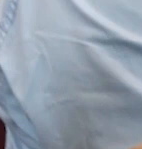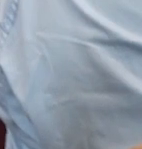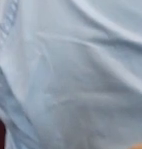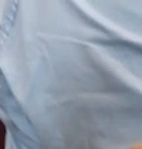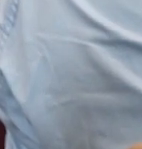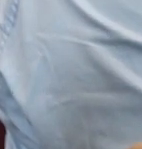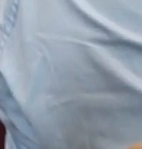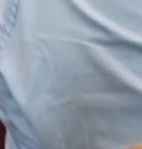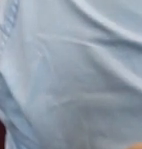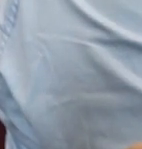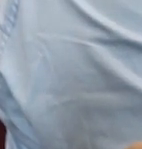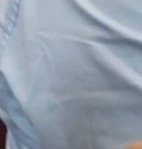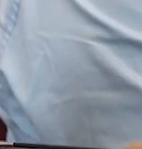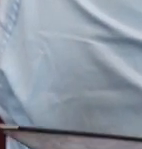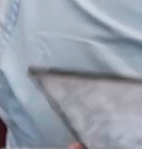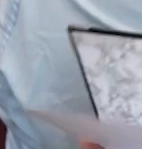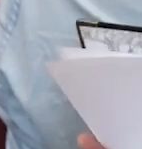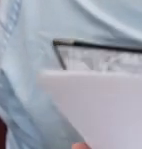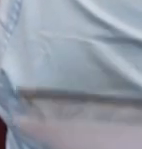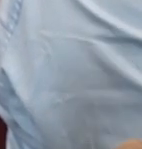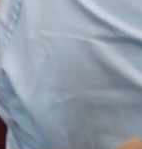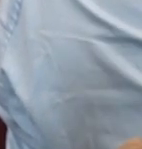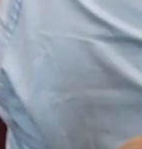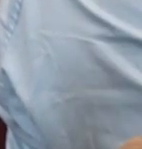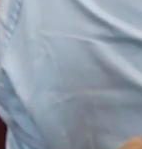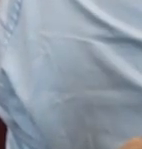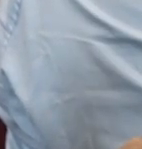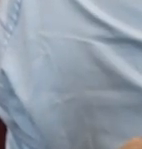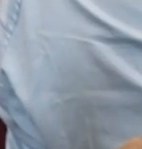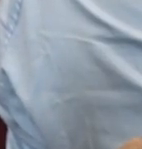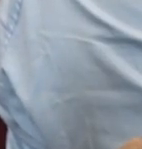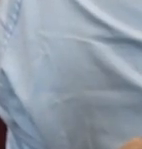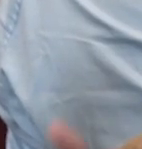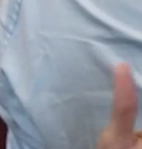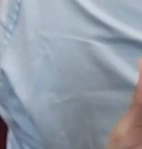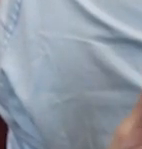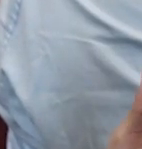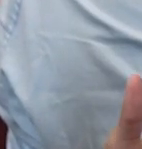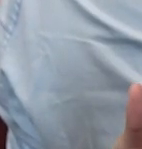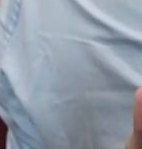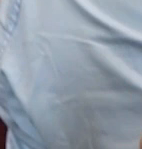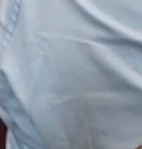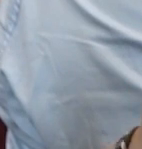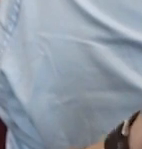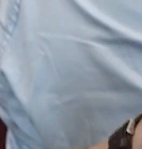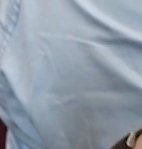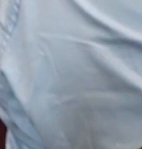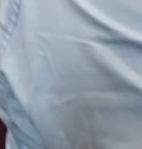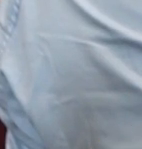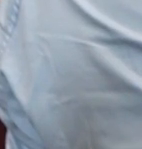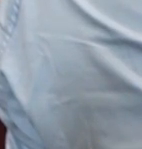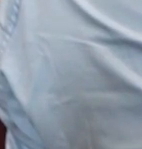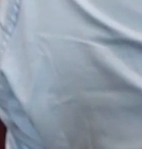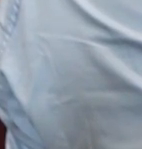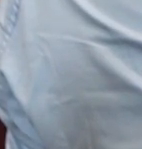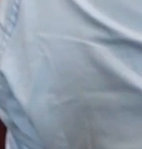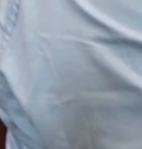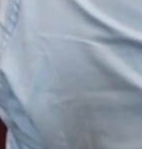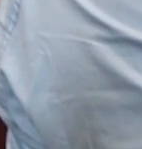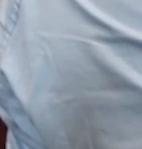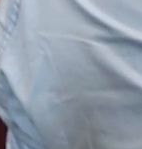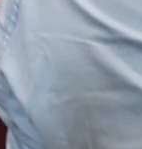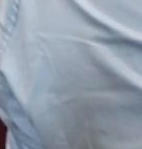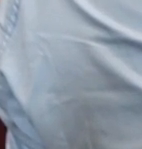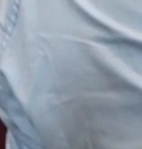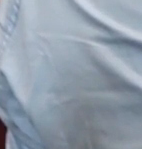ada 12 prioritas sebetulnya tindak pidana yang kami tangani gitu seperti narkotika kemudian